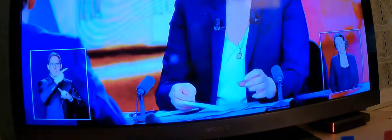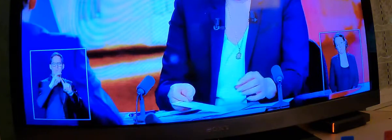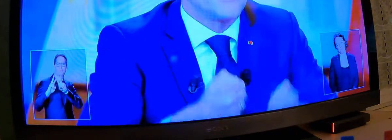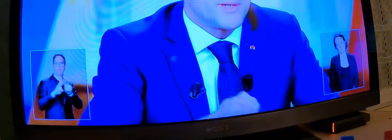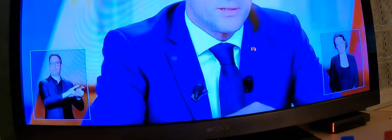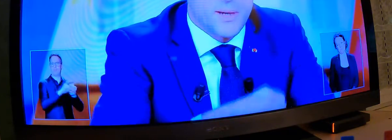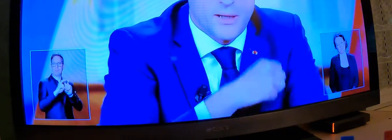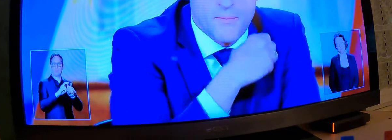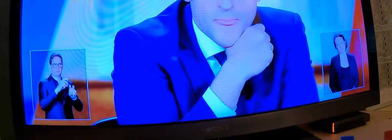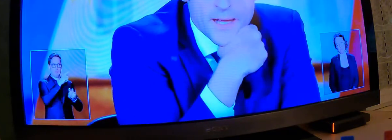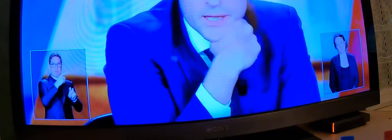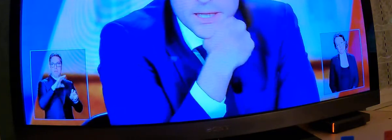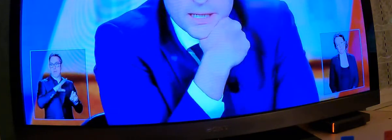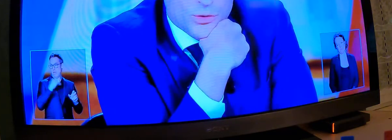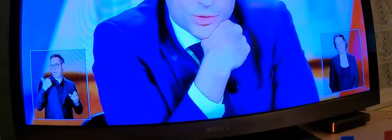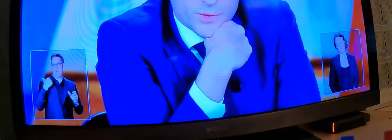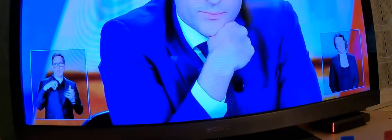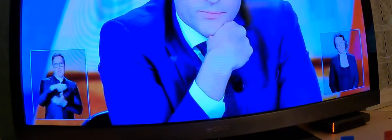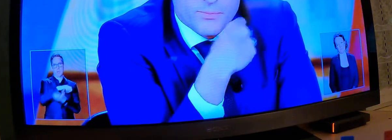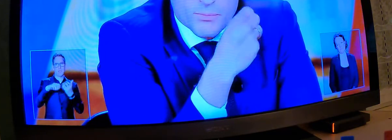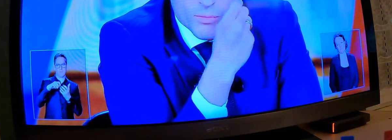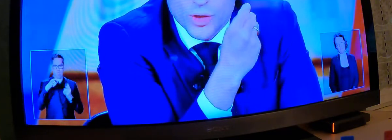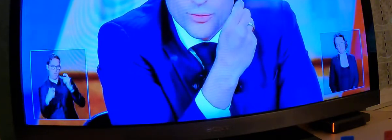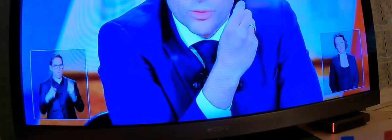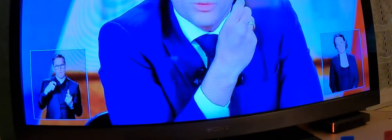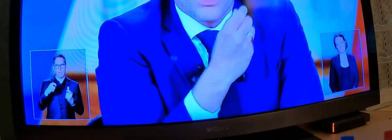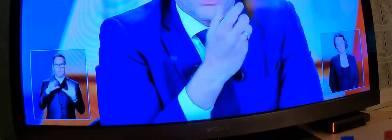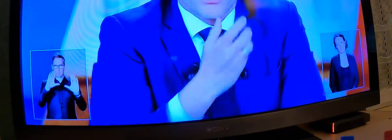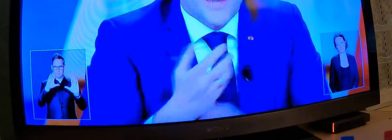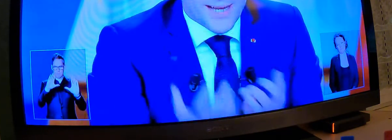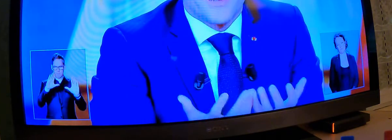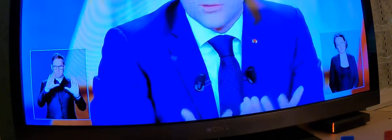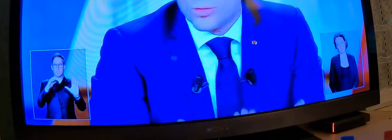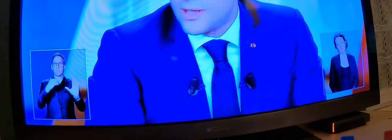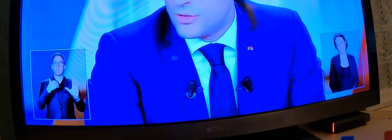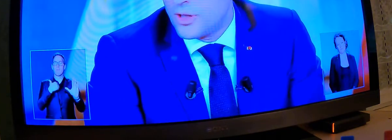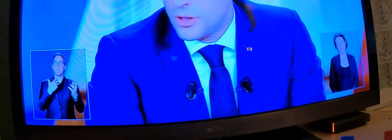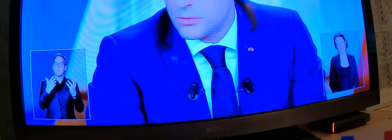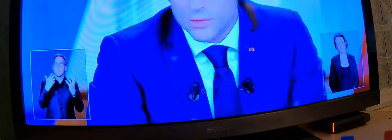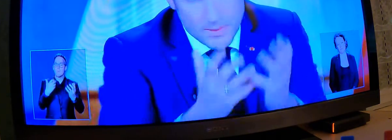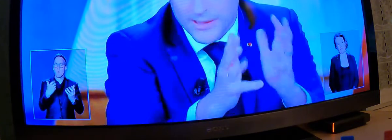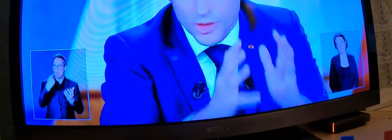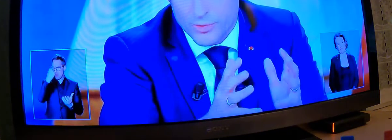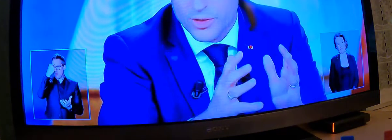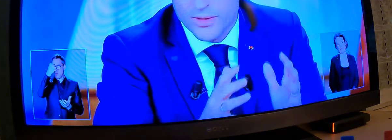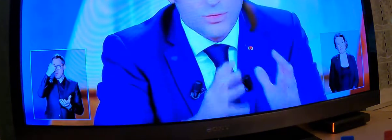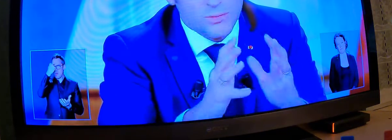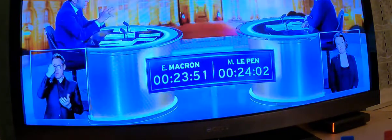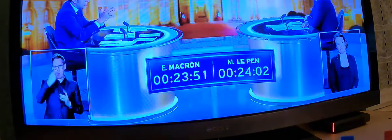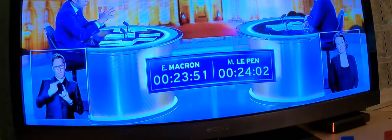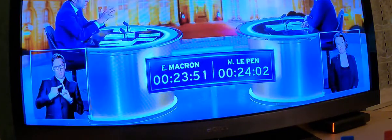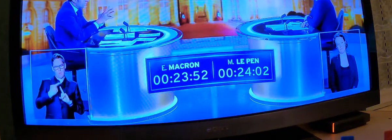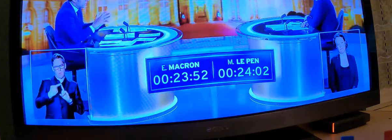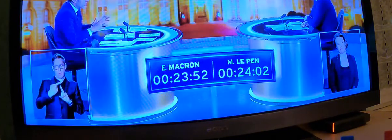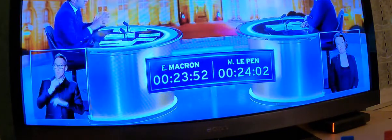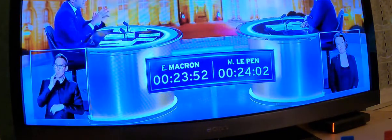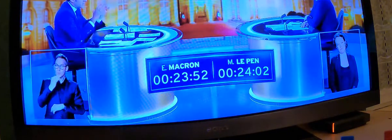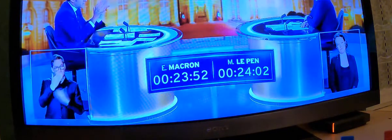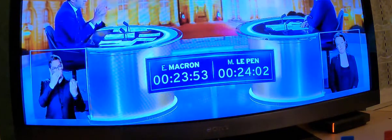normal parce que la crise est passée par là. Et donc, moi je veux garder ce trésor, je partage ce que vous avez dit au début de votre